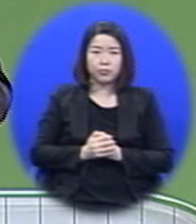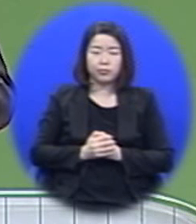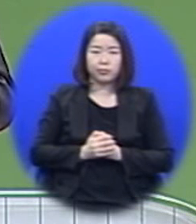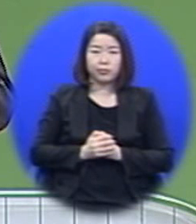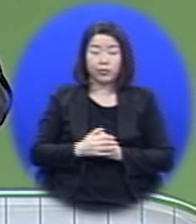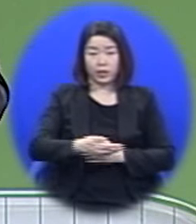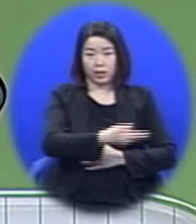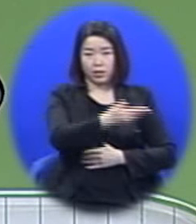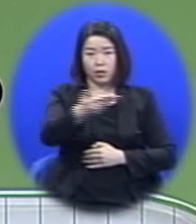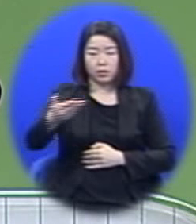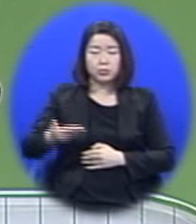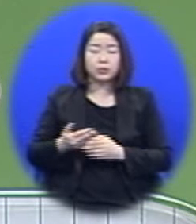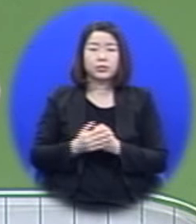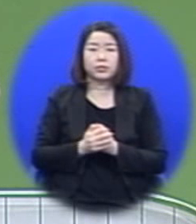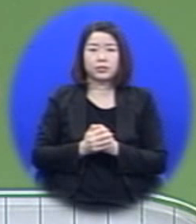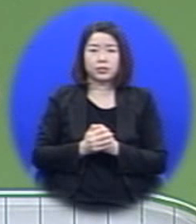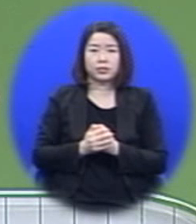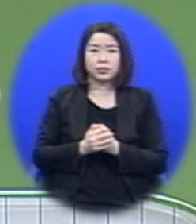말이에요. 여러분,